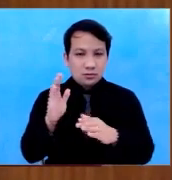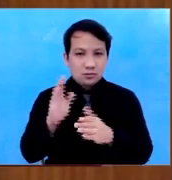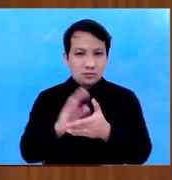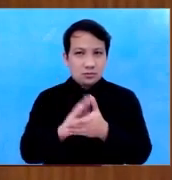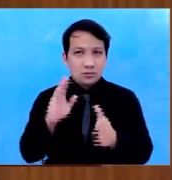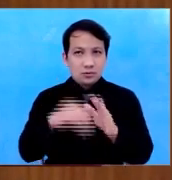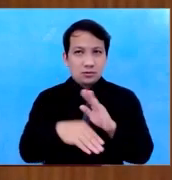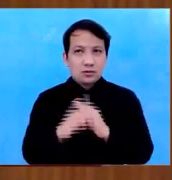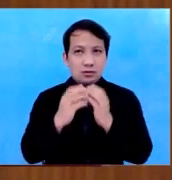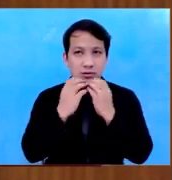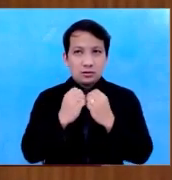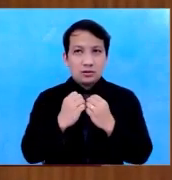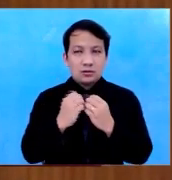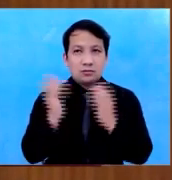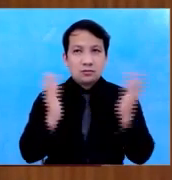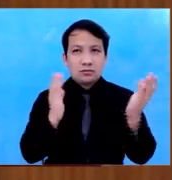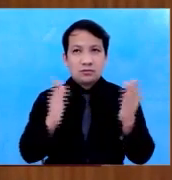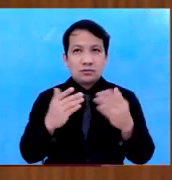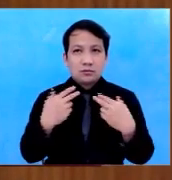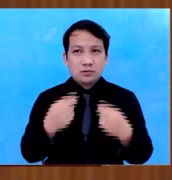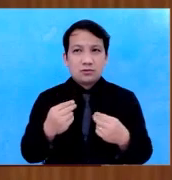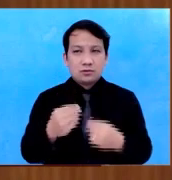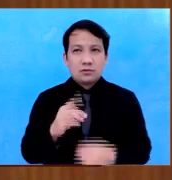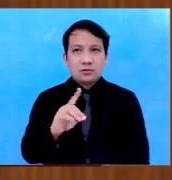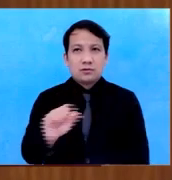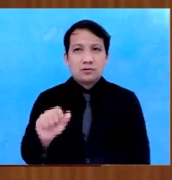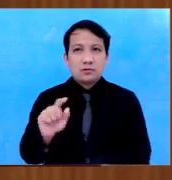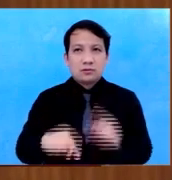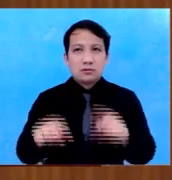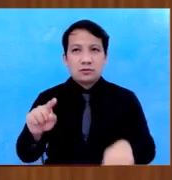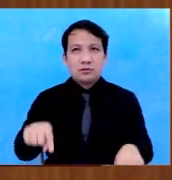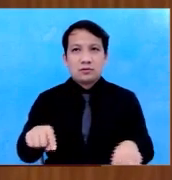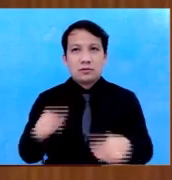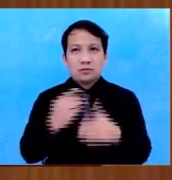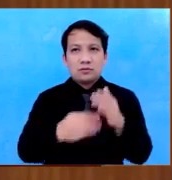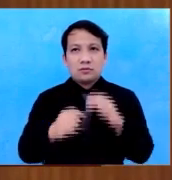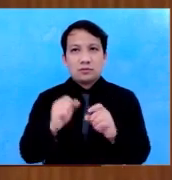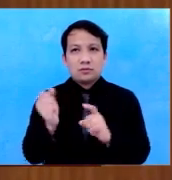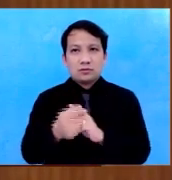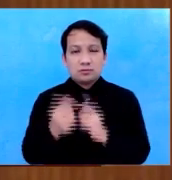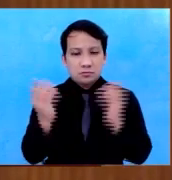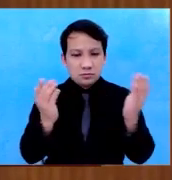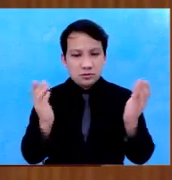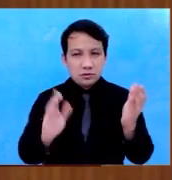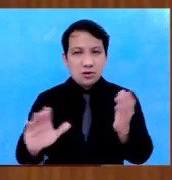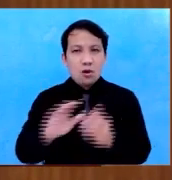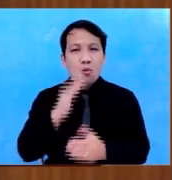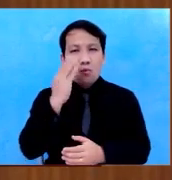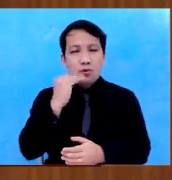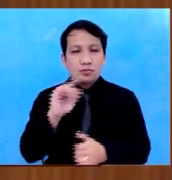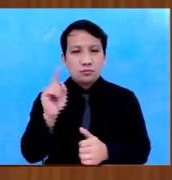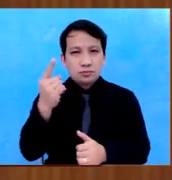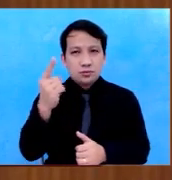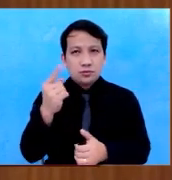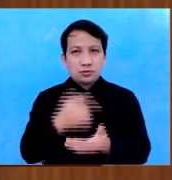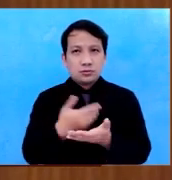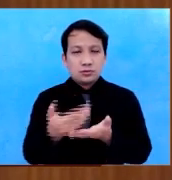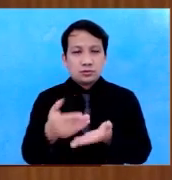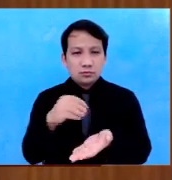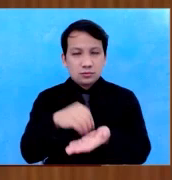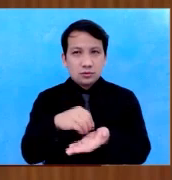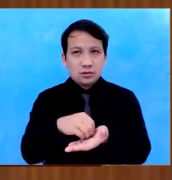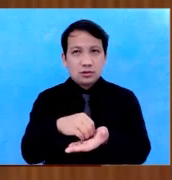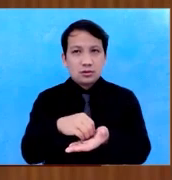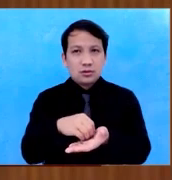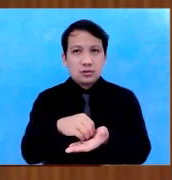Tinitipid ang serbisyong pangkalusugan at iba pang basic social services dahil inuna ang pagbayad sa utang na